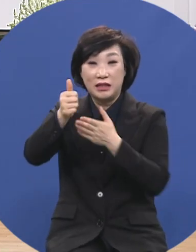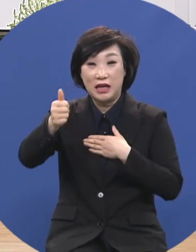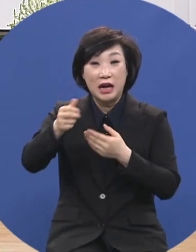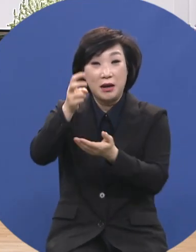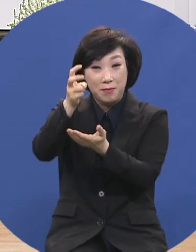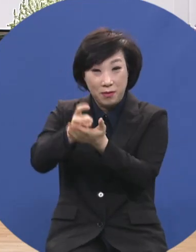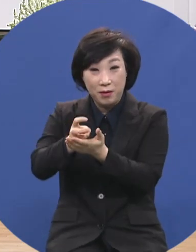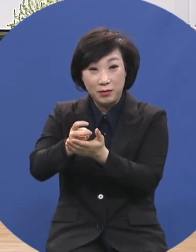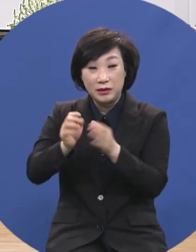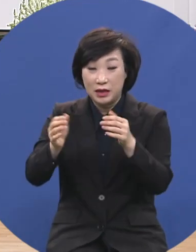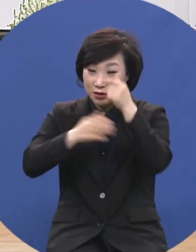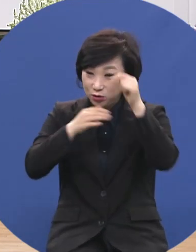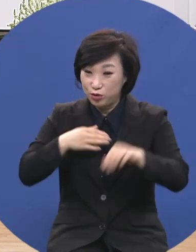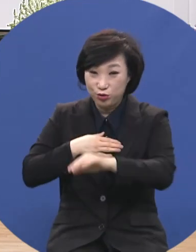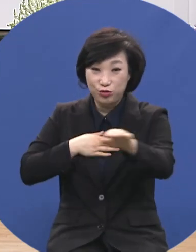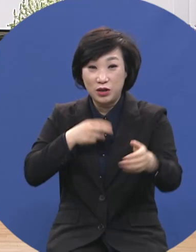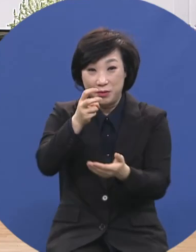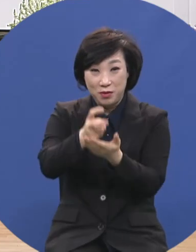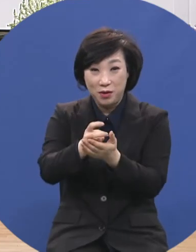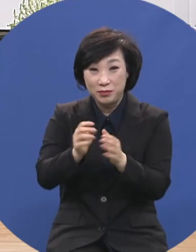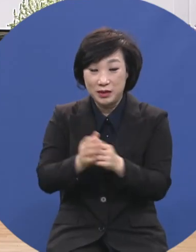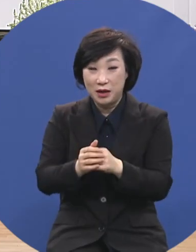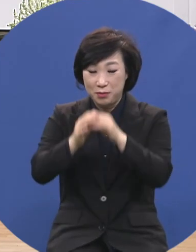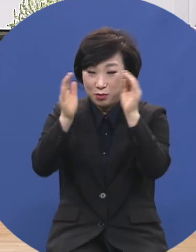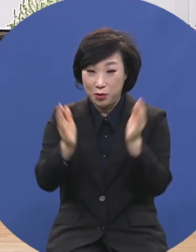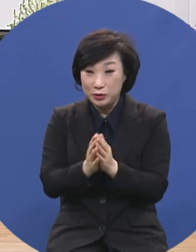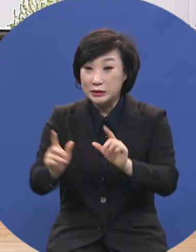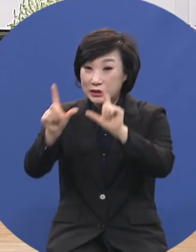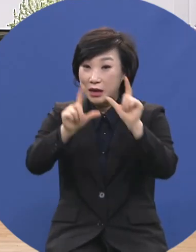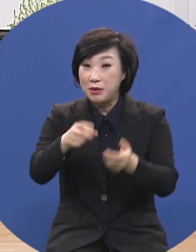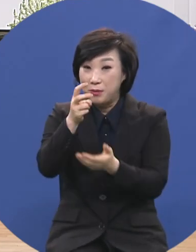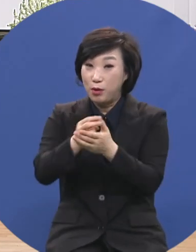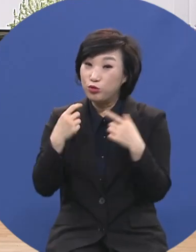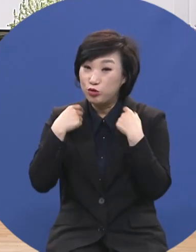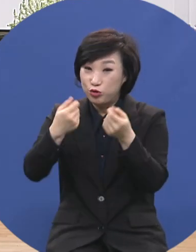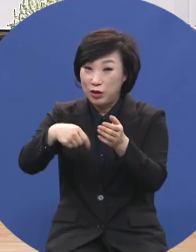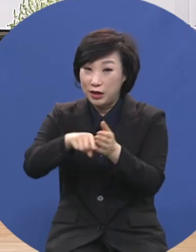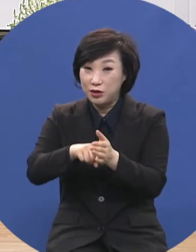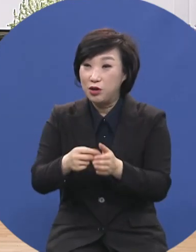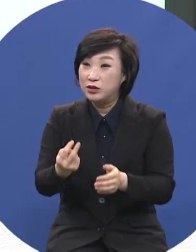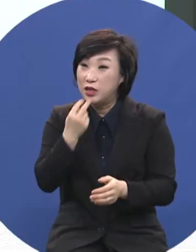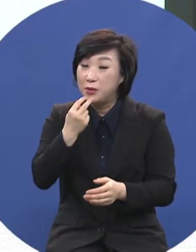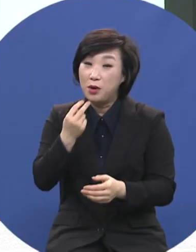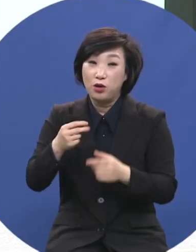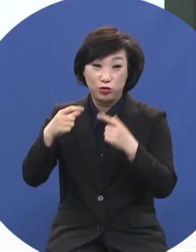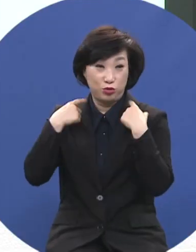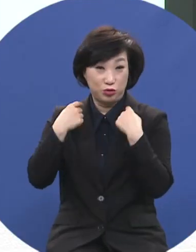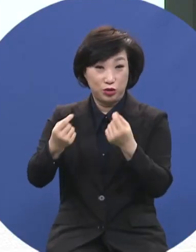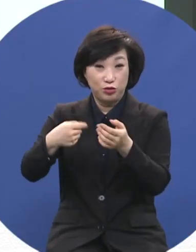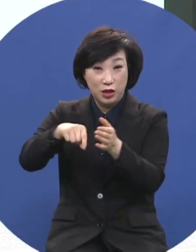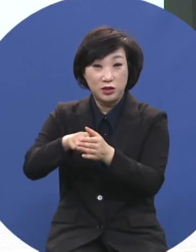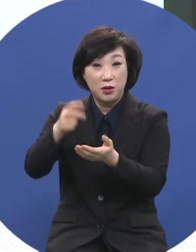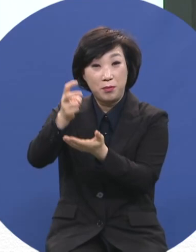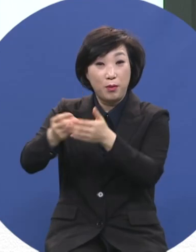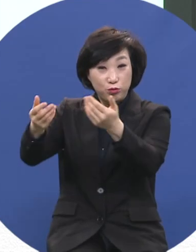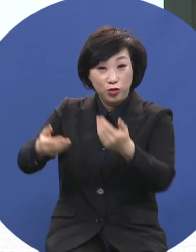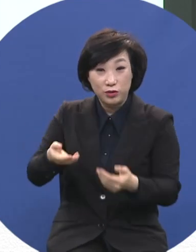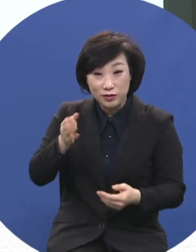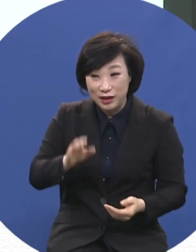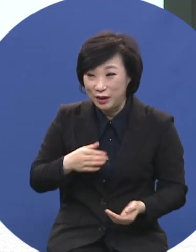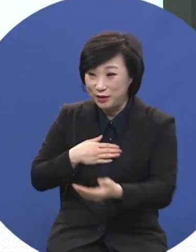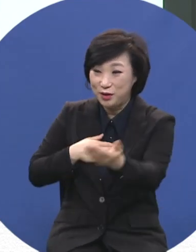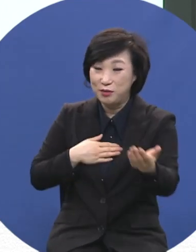질서, 성도와의 질서, 모든 삶의 질서를 유지하기 위해서 생명을 유지하라고 주신 것인데